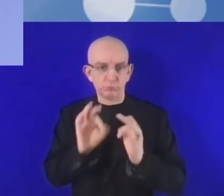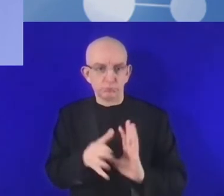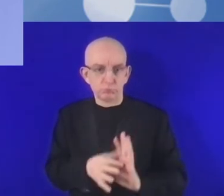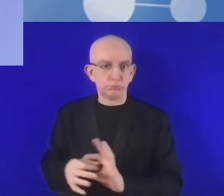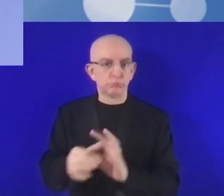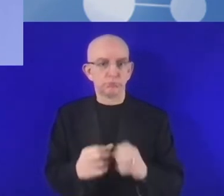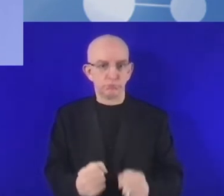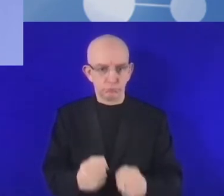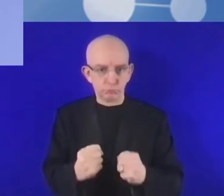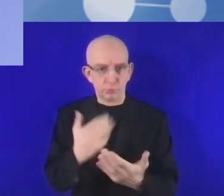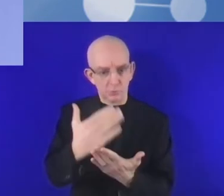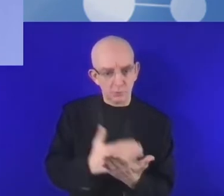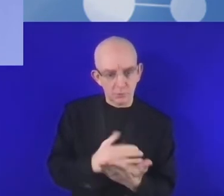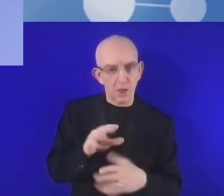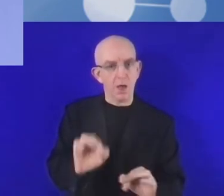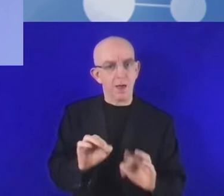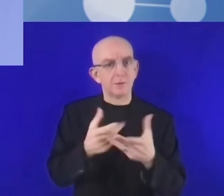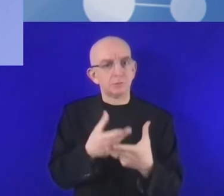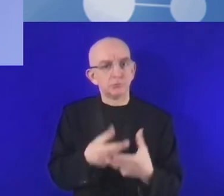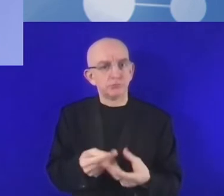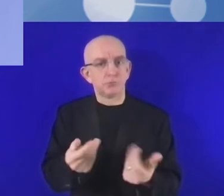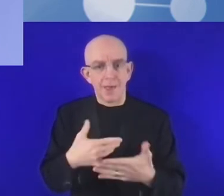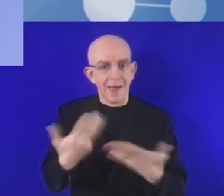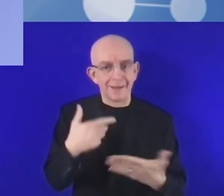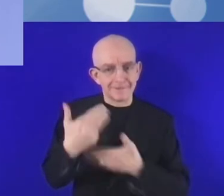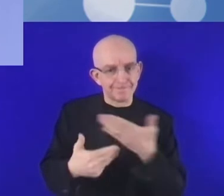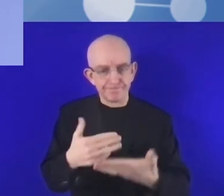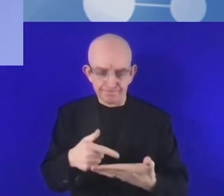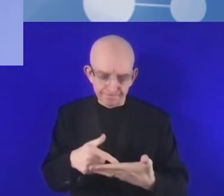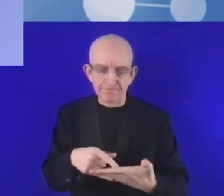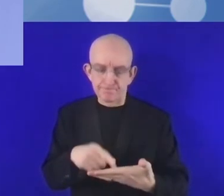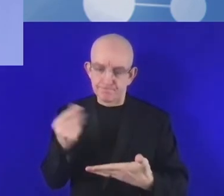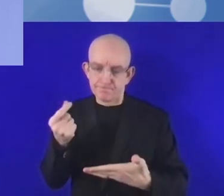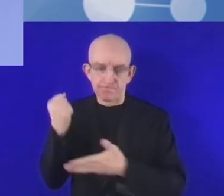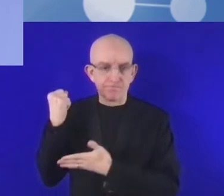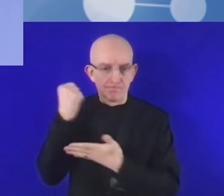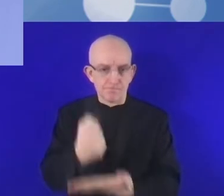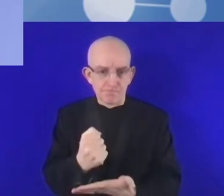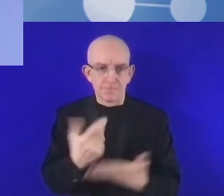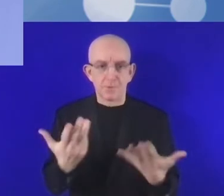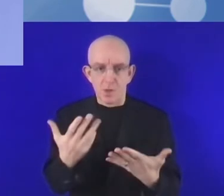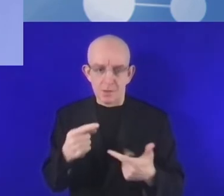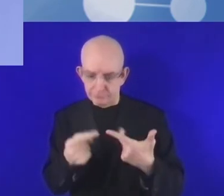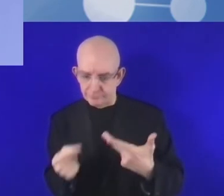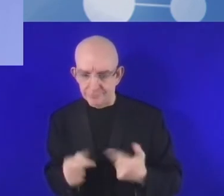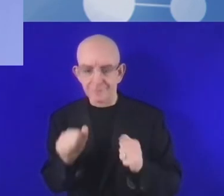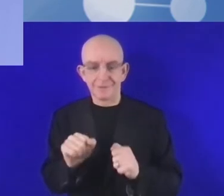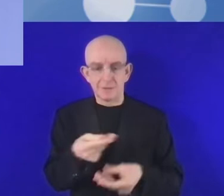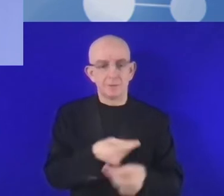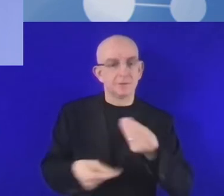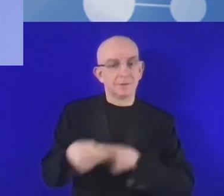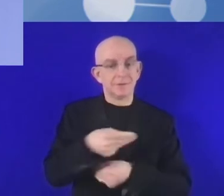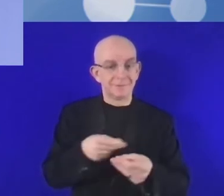就是法律方面的法规，需要多方面的积极投入，能够在投入新